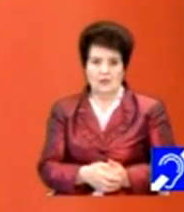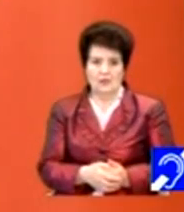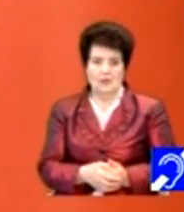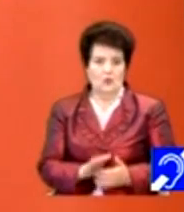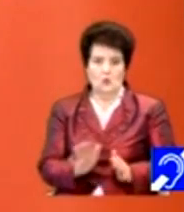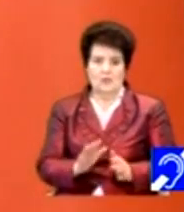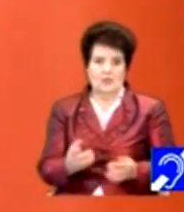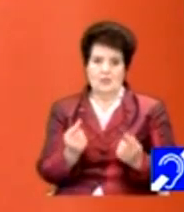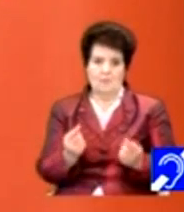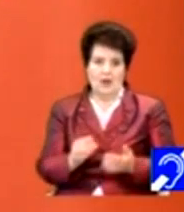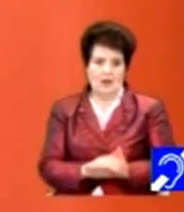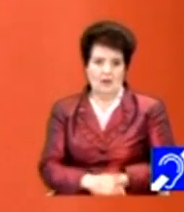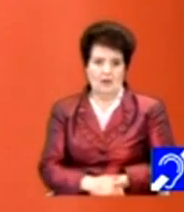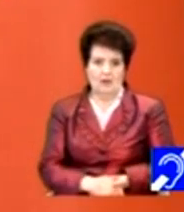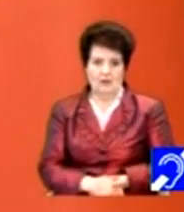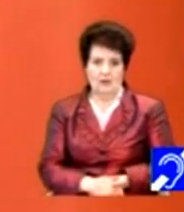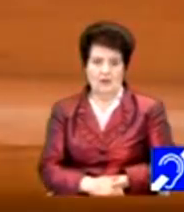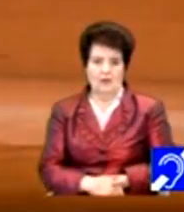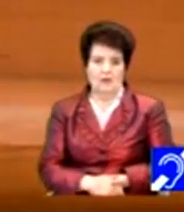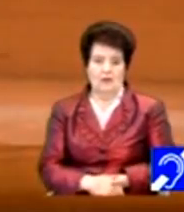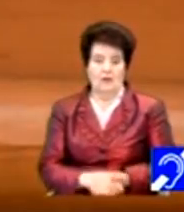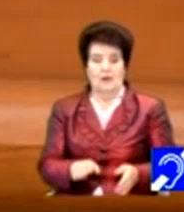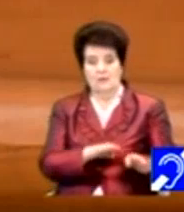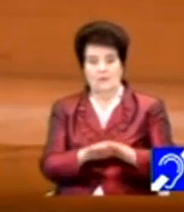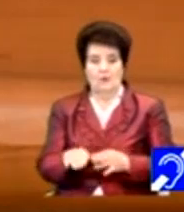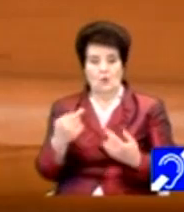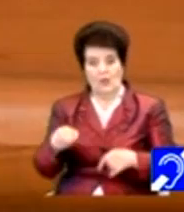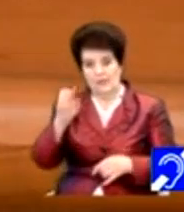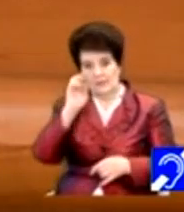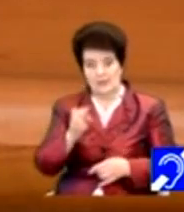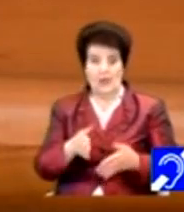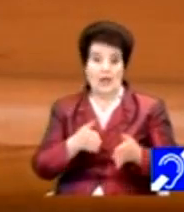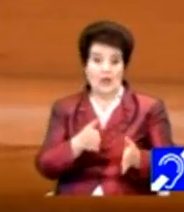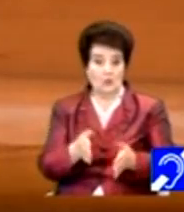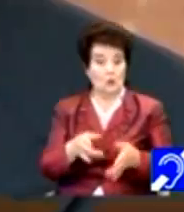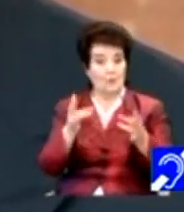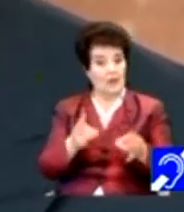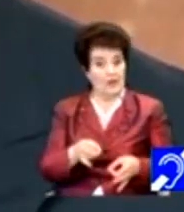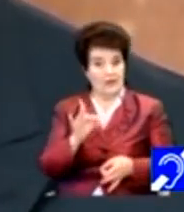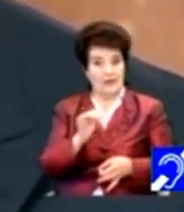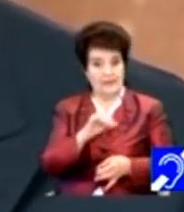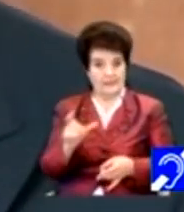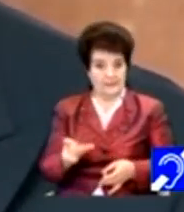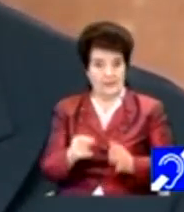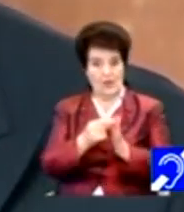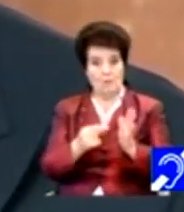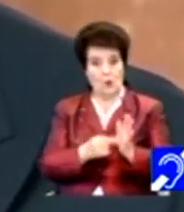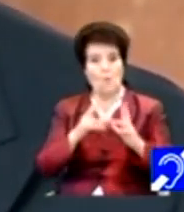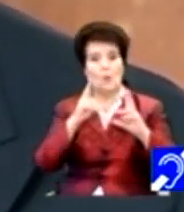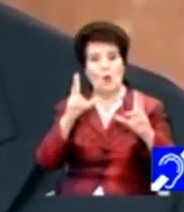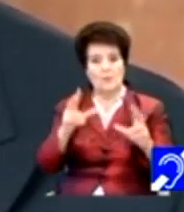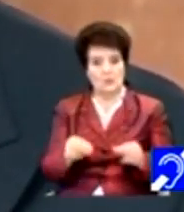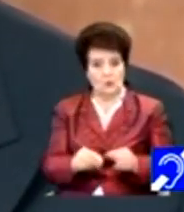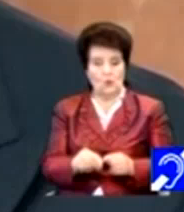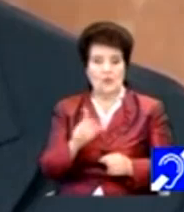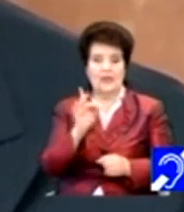de mari, comparativ cu alte țări. Iar în drum spre gestionarea crizei, președintele țării a tot împărțit promisiuni de